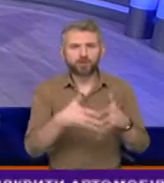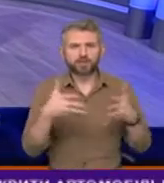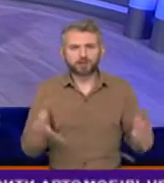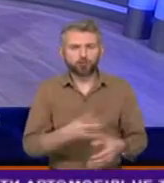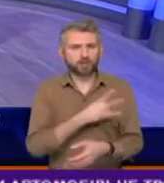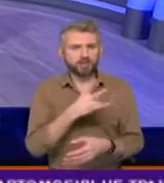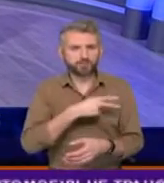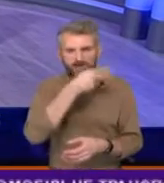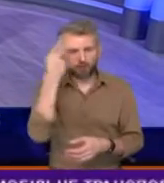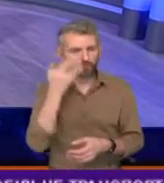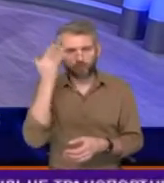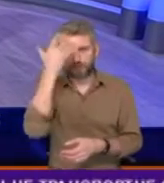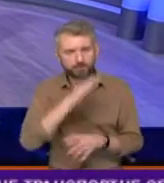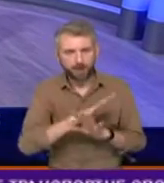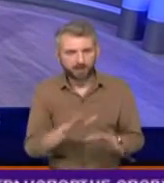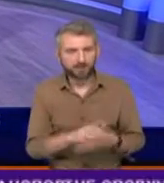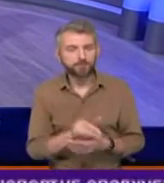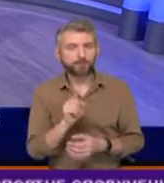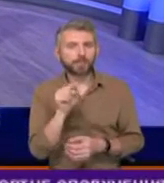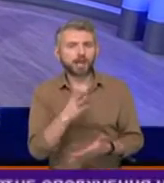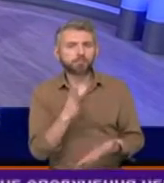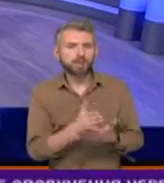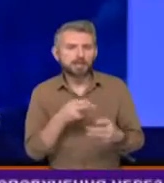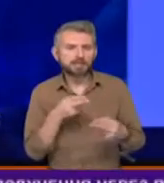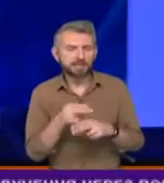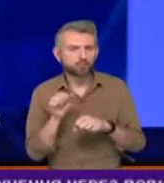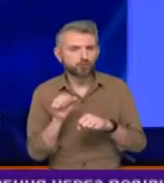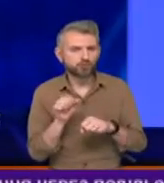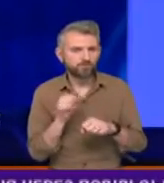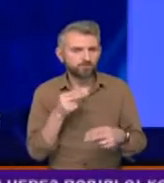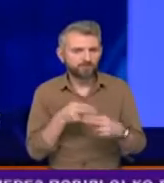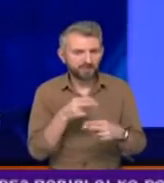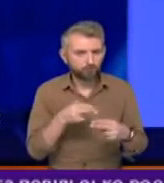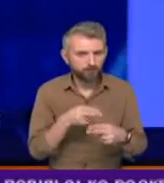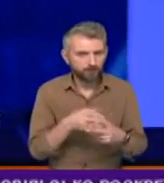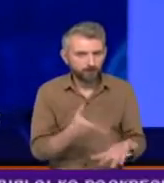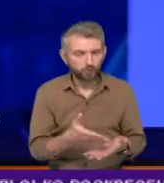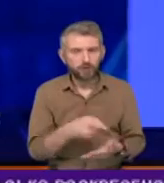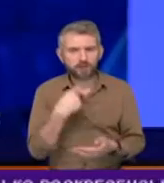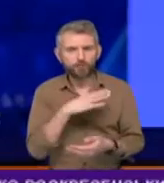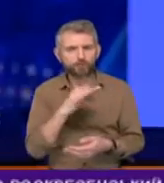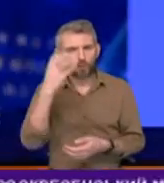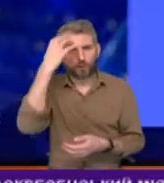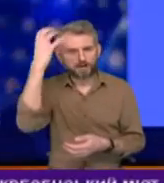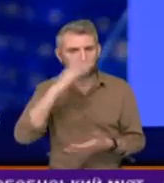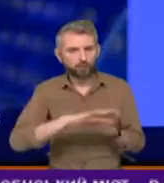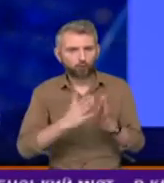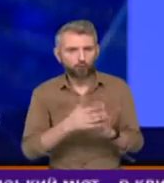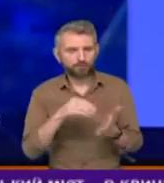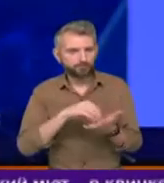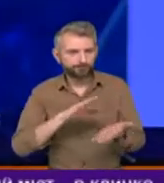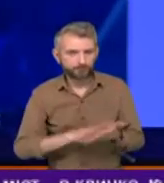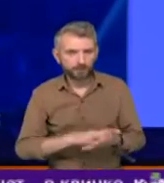вже не марить, але там є стримуючий фактор. Я вже не говорю про Хельсінські угоди, які це закріпили.